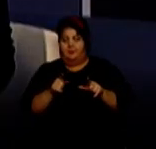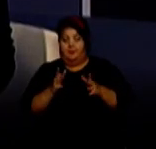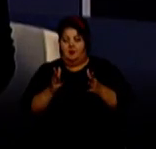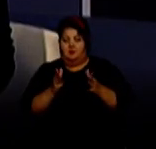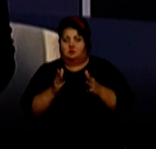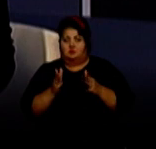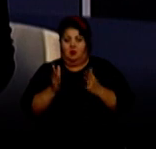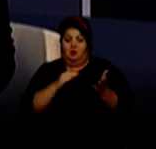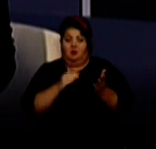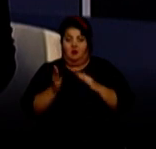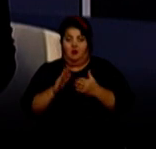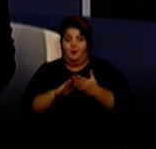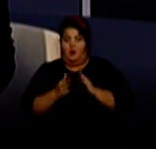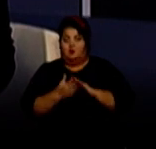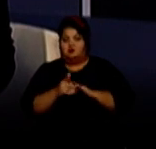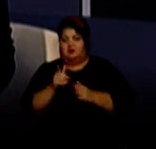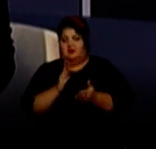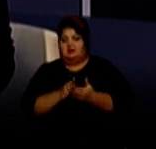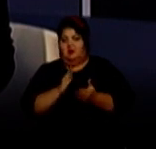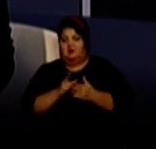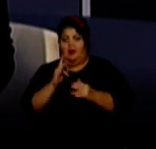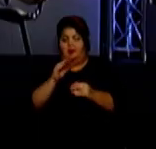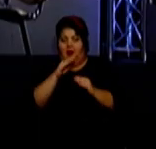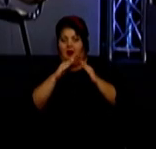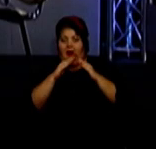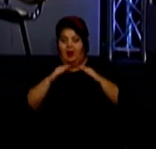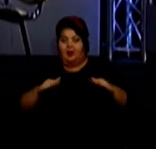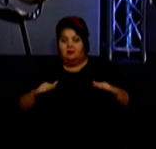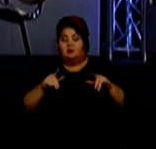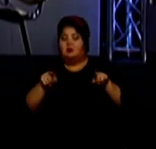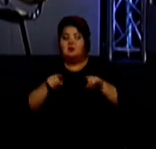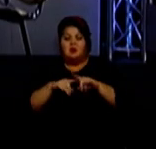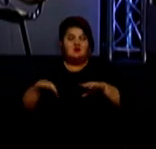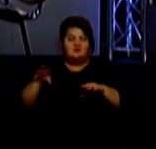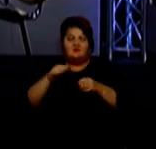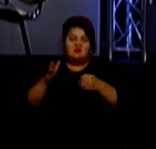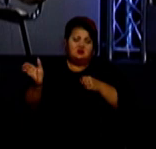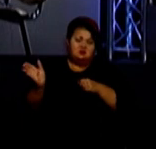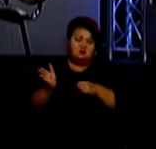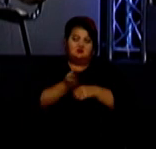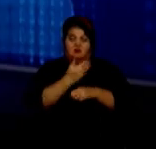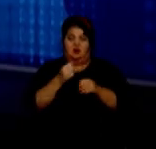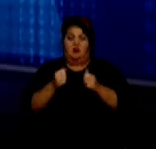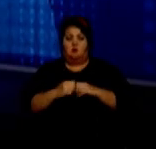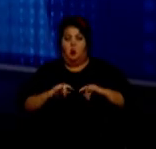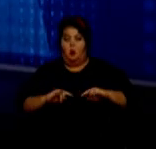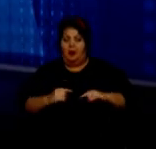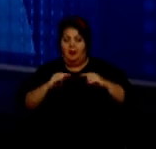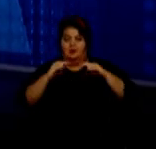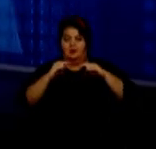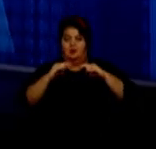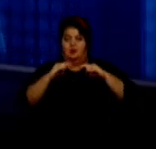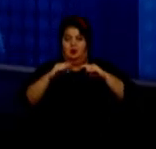проєктного положення знаходяться на карнизах. Це також все демонтується, тобто до монолітної кладки, поки все буде